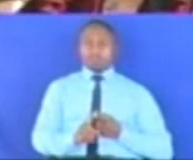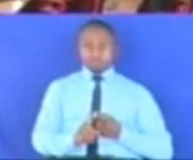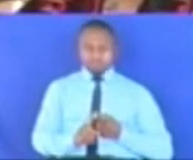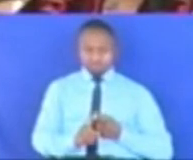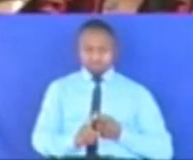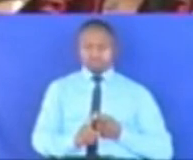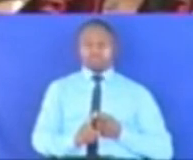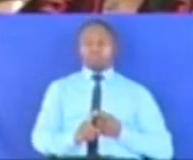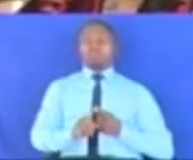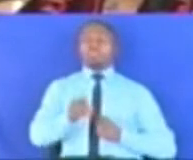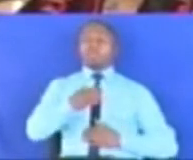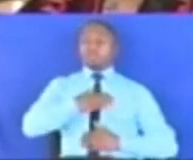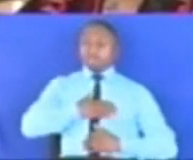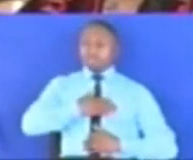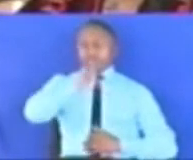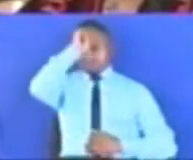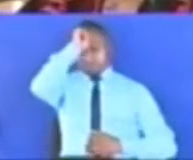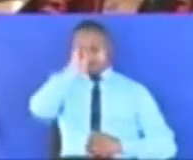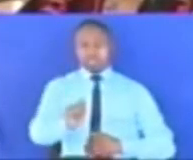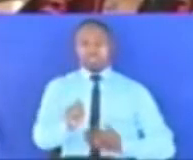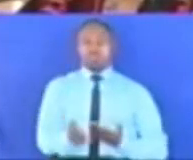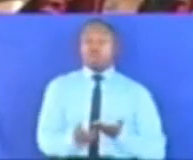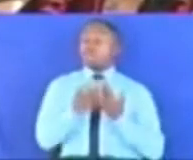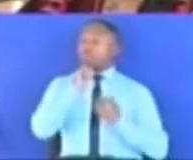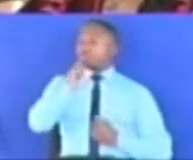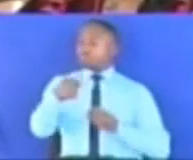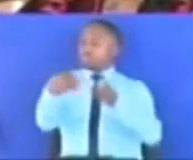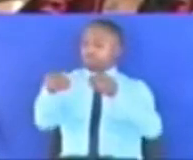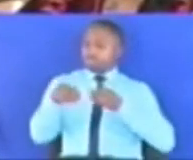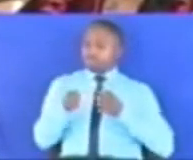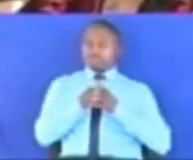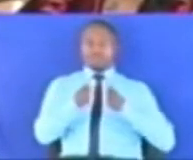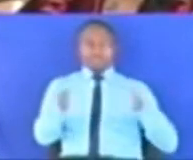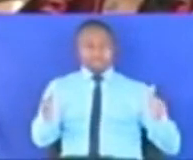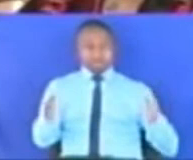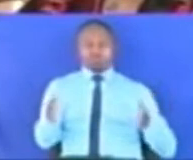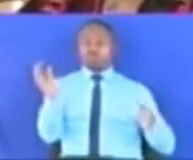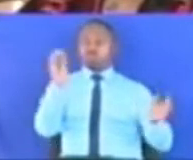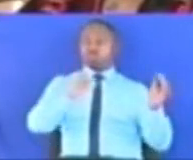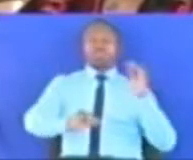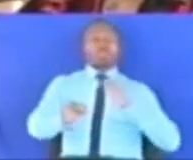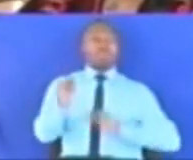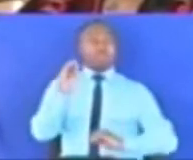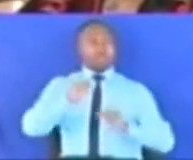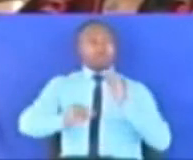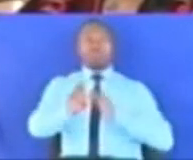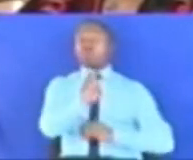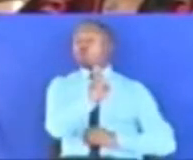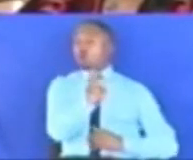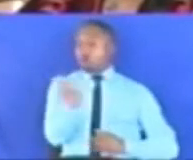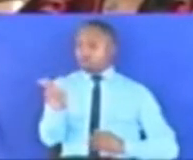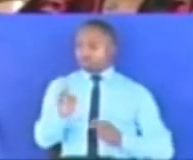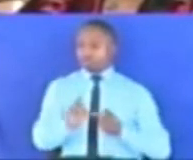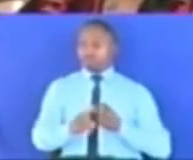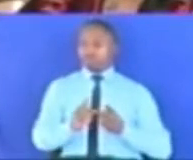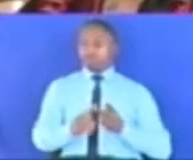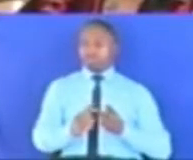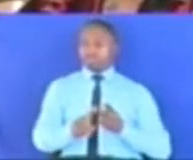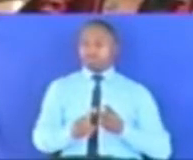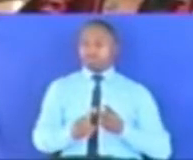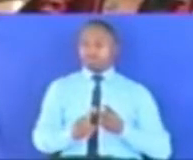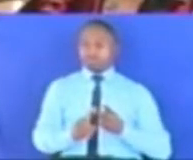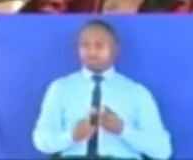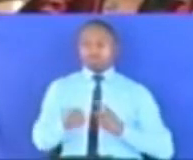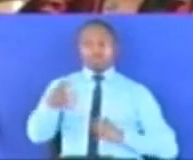Asante Mheshimiwa Naibu Spika kwa kunipatia nafasi hii ya kuchangia hoja